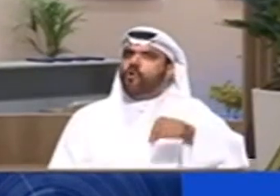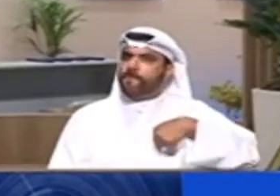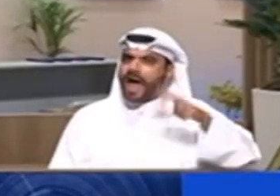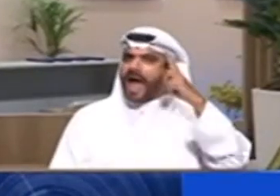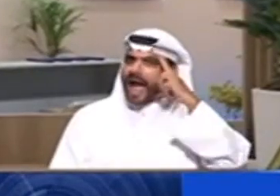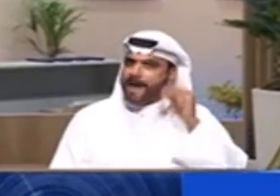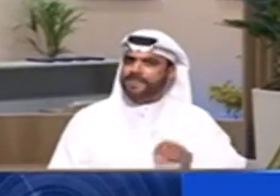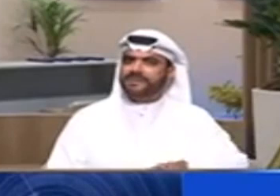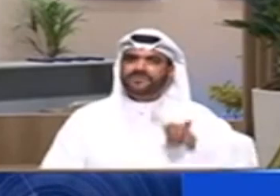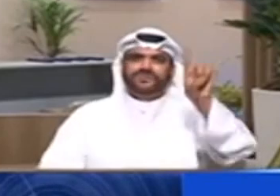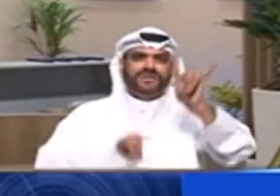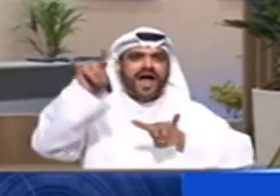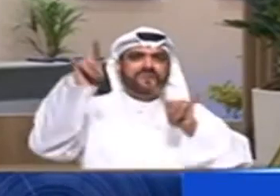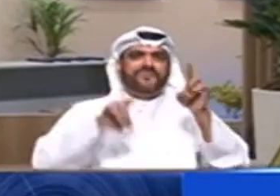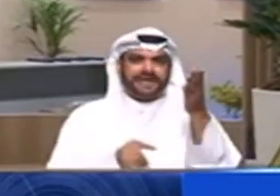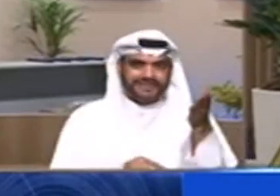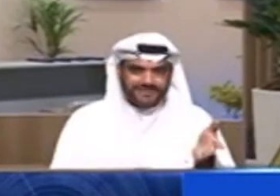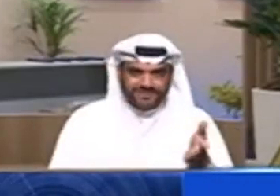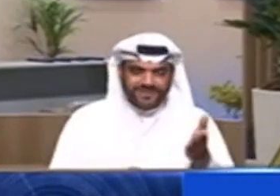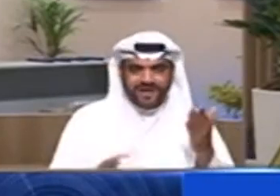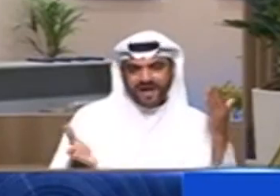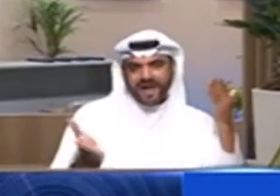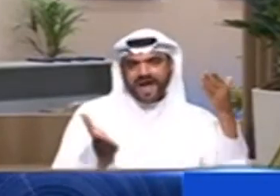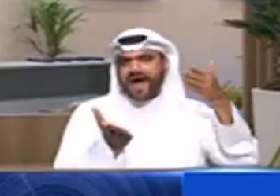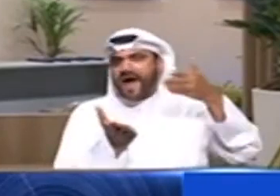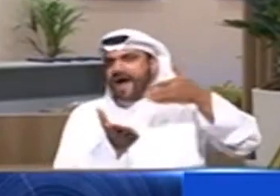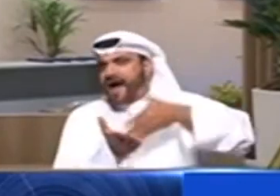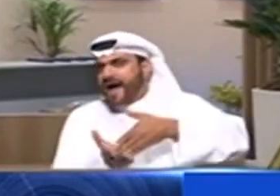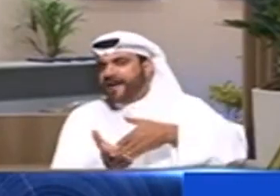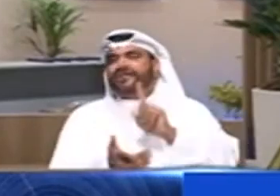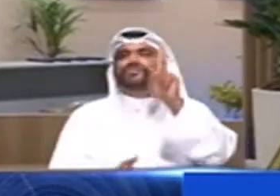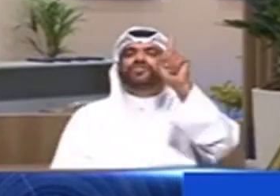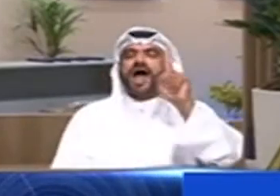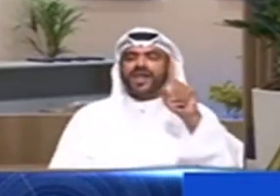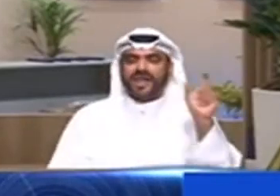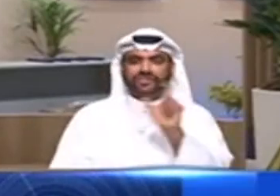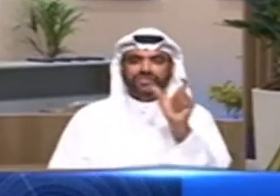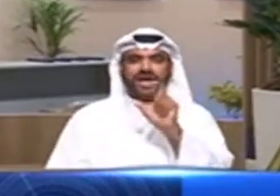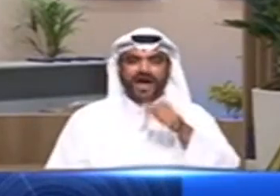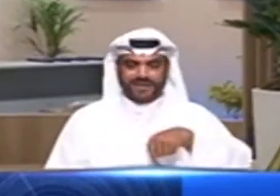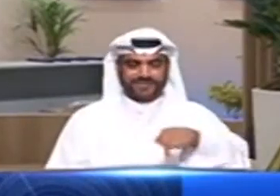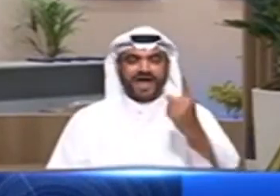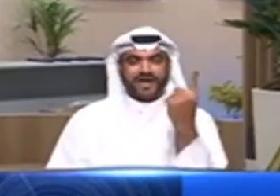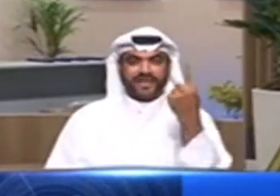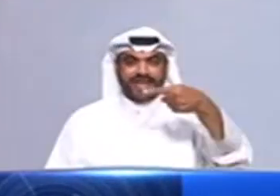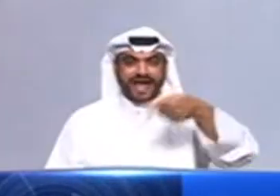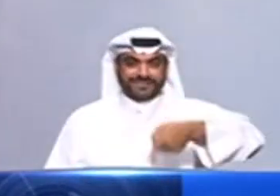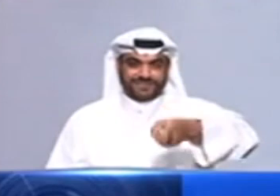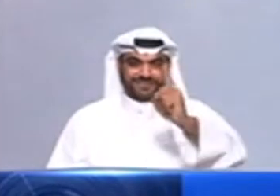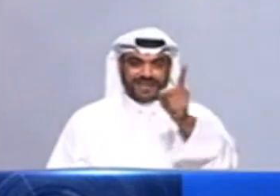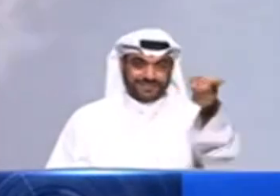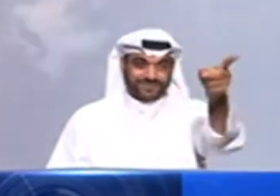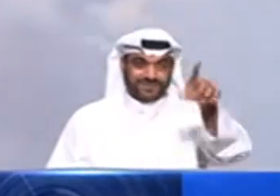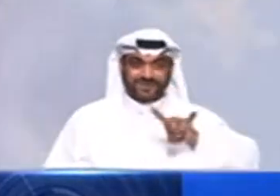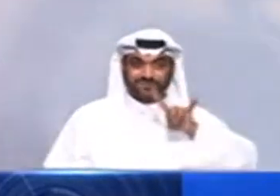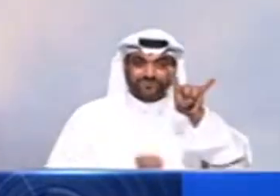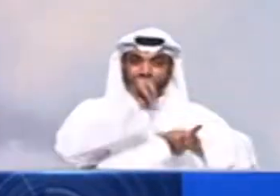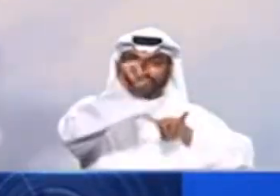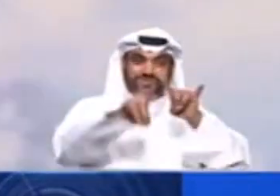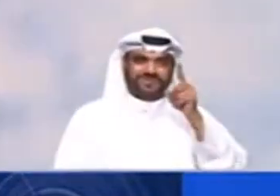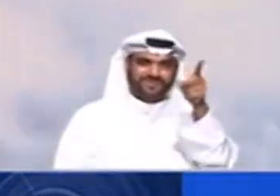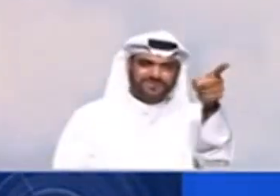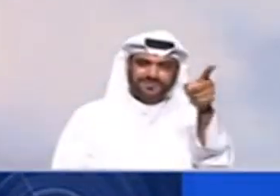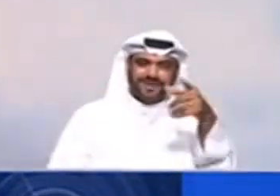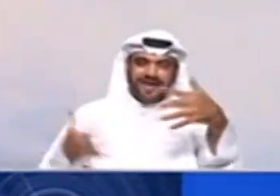وهذا اللي خلانا إن شاء الله في آخر أكتوبر إن شاء الله وأول نوفمبر يكون في رحلات يومية إلى باريس. تعود الخطوط